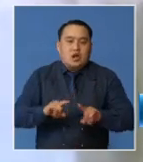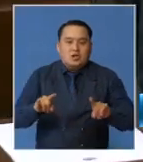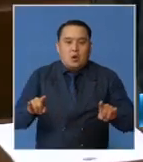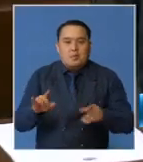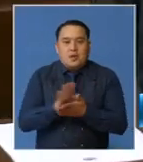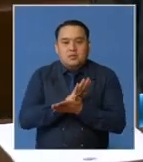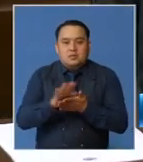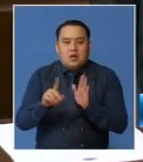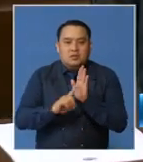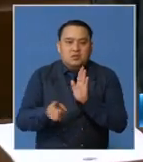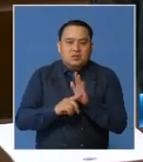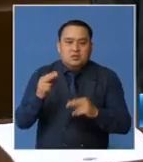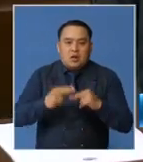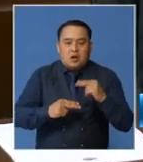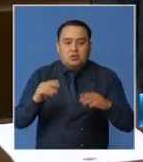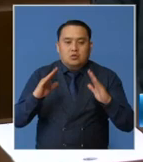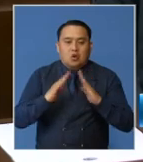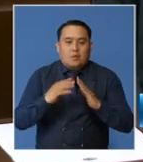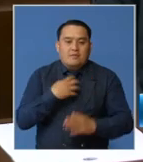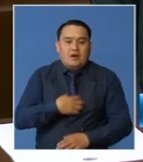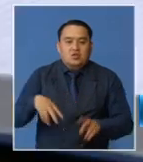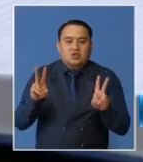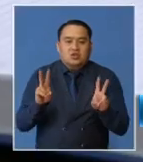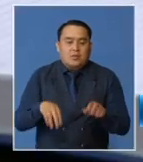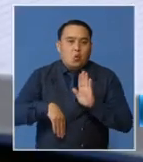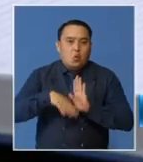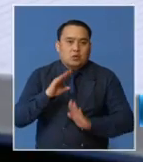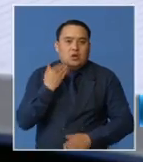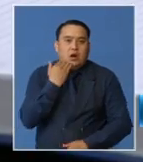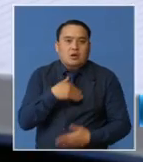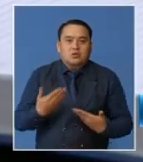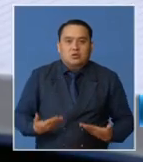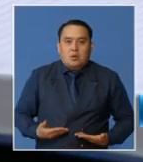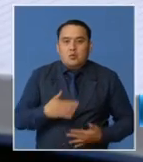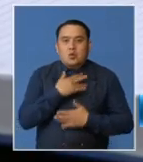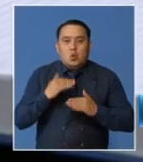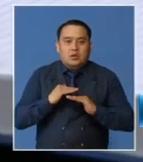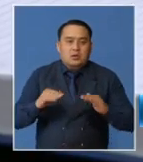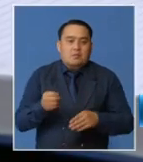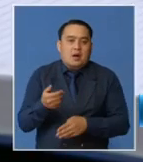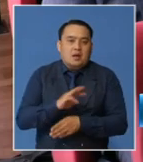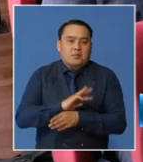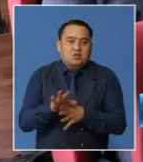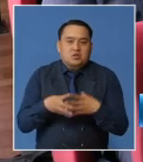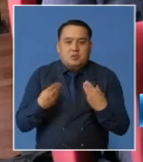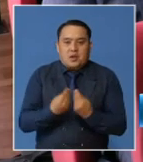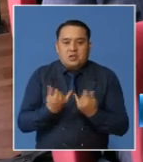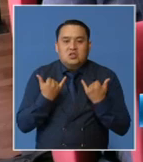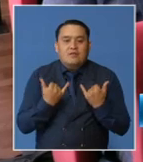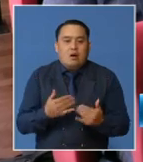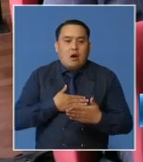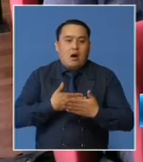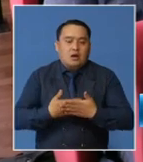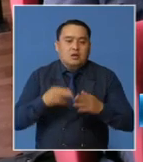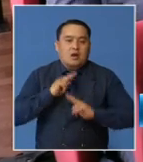бесплатный проезд, строительство жилья и другие социально важные темы для улучшения качества жизни многодетных и малообеспеченных семей. Сейчас идет